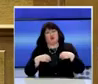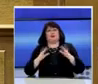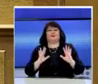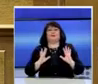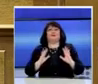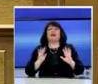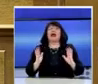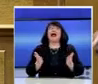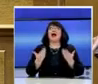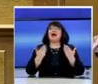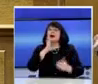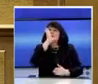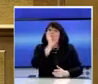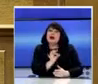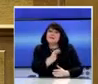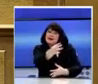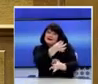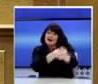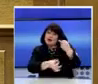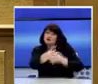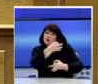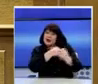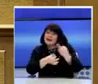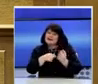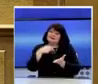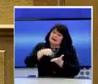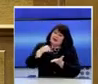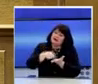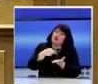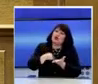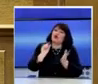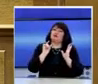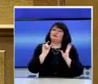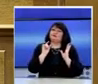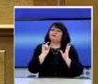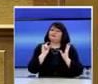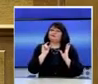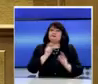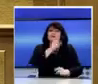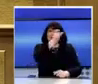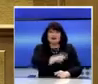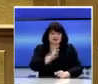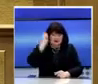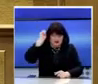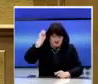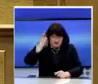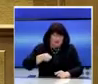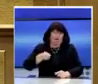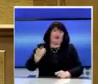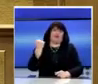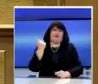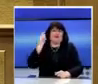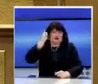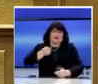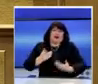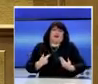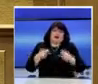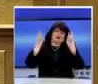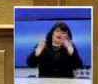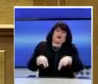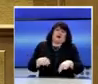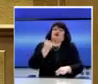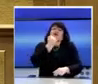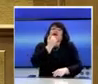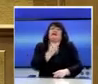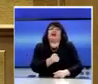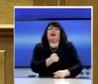αν γινόταν ειλικρινής προσπάθεια να διορθωθούν. Όταν όμως δεν αναγνωρίζονται καν, πώς να γίνει προσπάθεια να διορθωθούν.